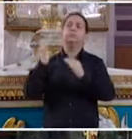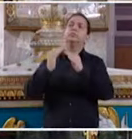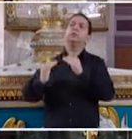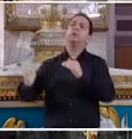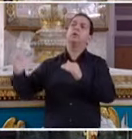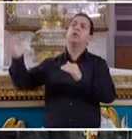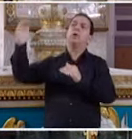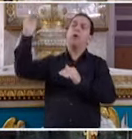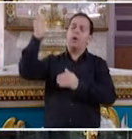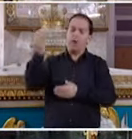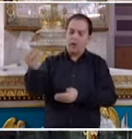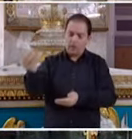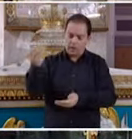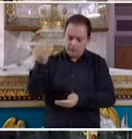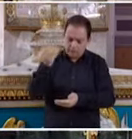Κύριε